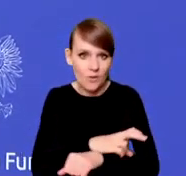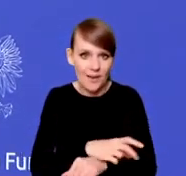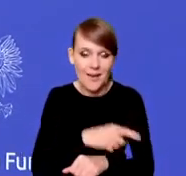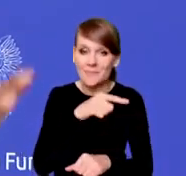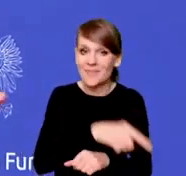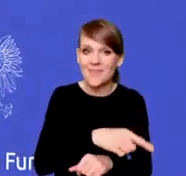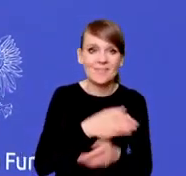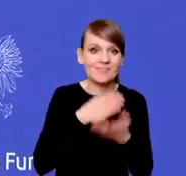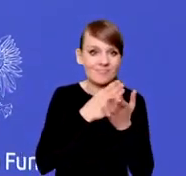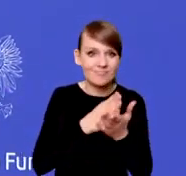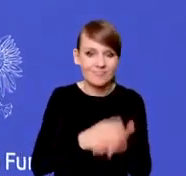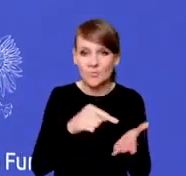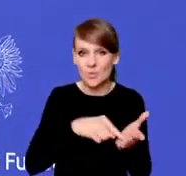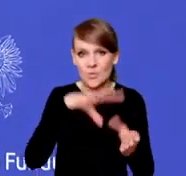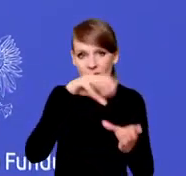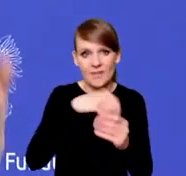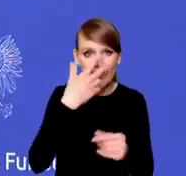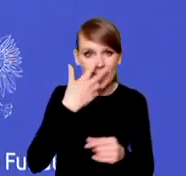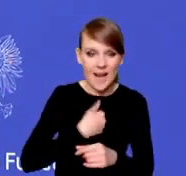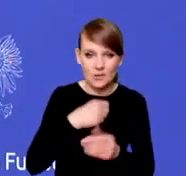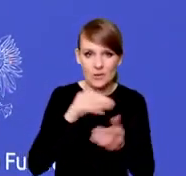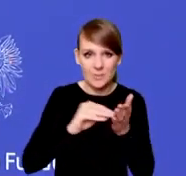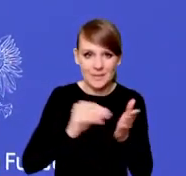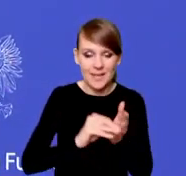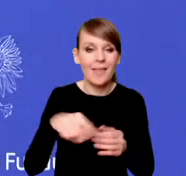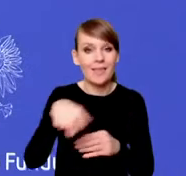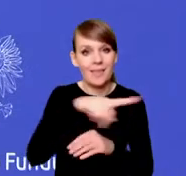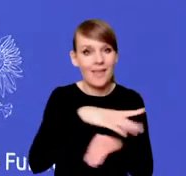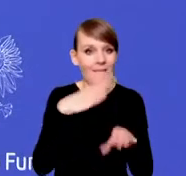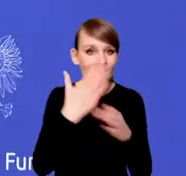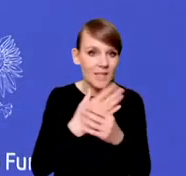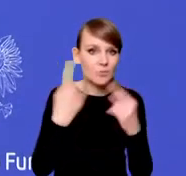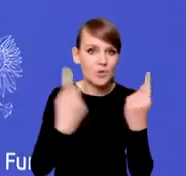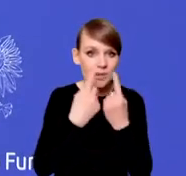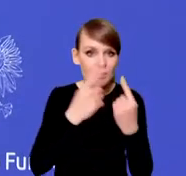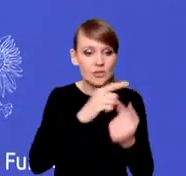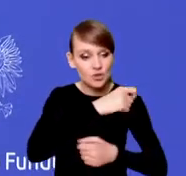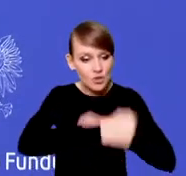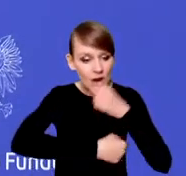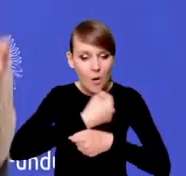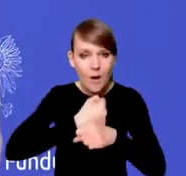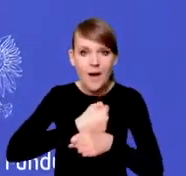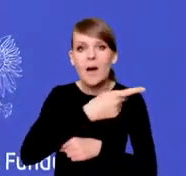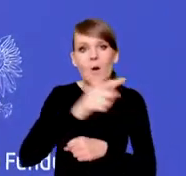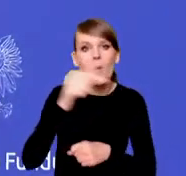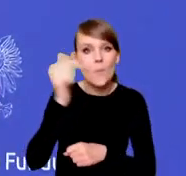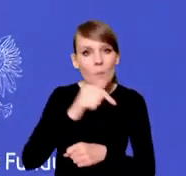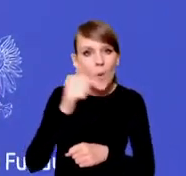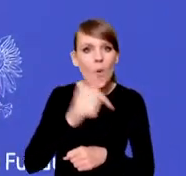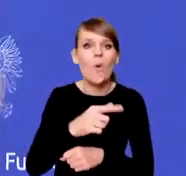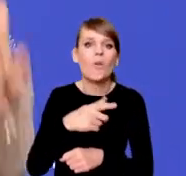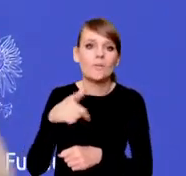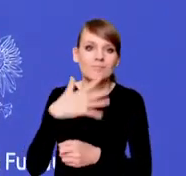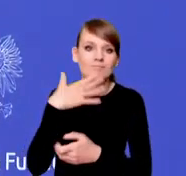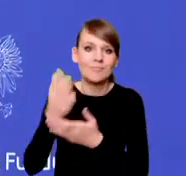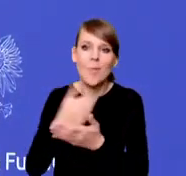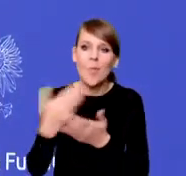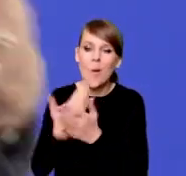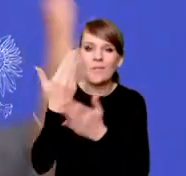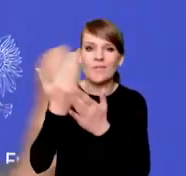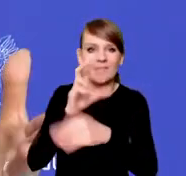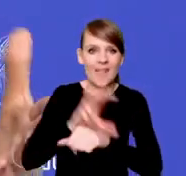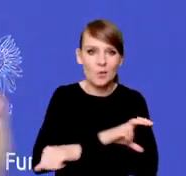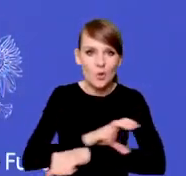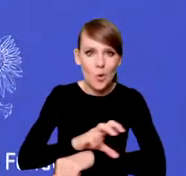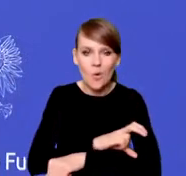że przedsiębiorstwa powinny, prowadząc swoją działalność, podążać też za najnowszymi osiągnięciami technologicznymi,